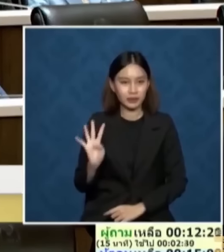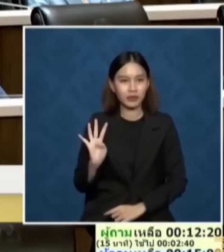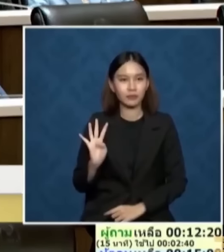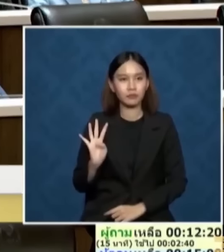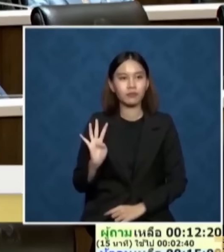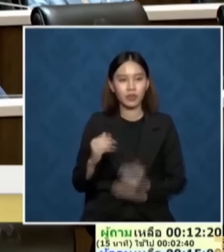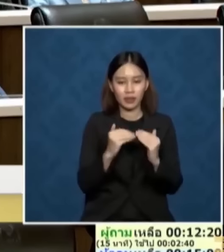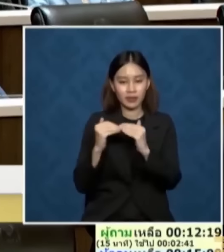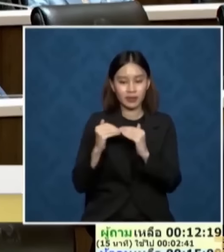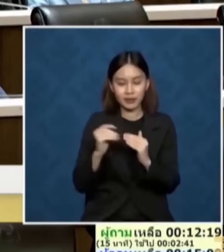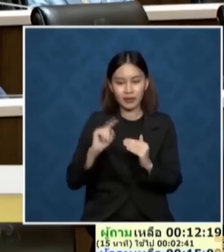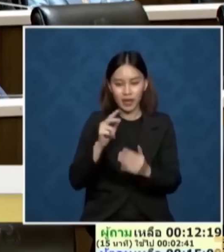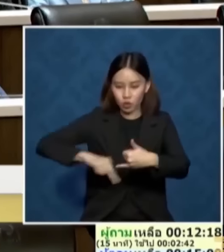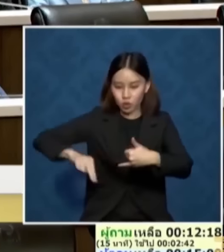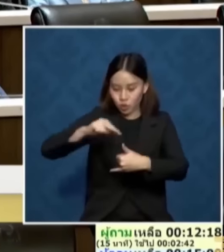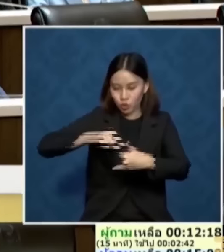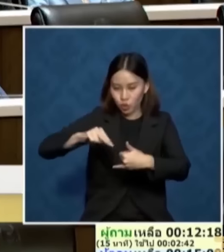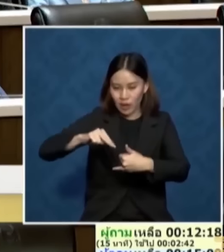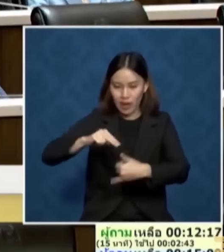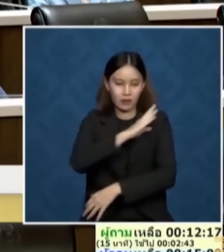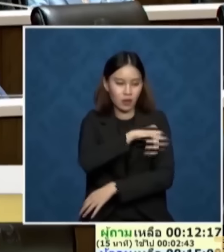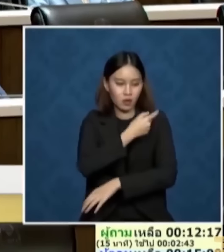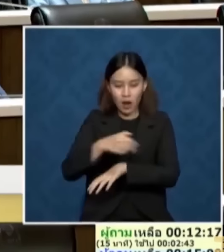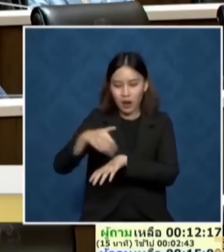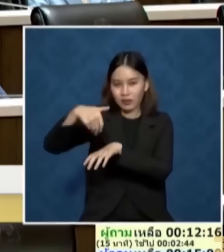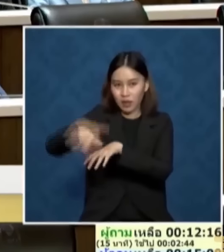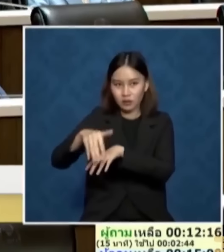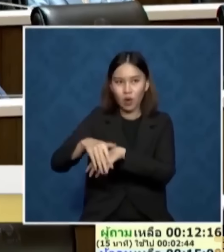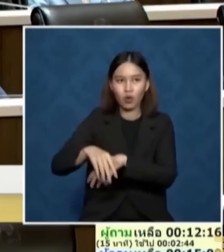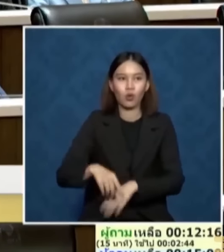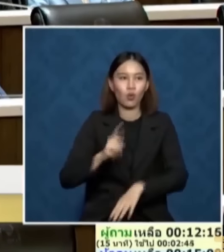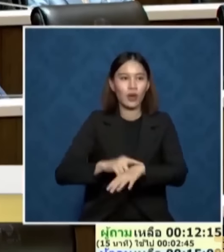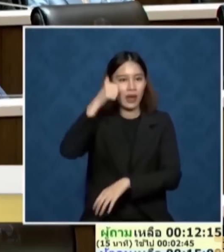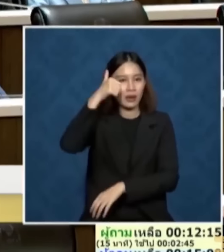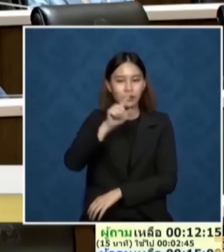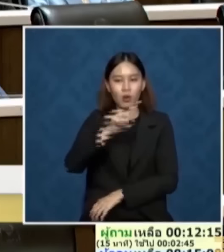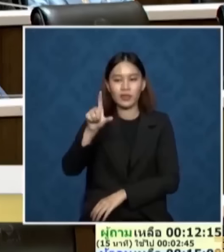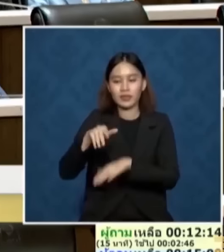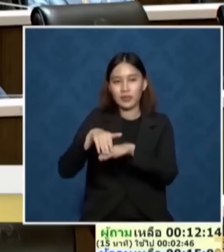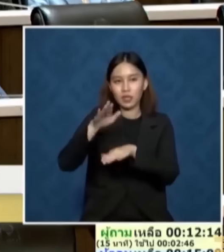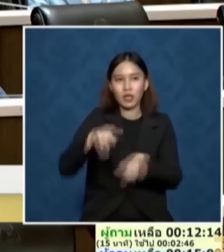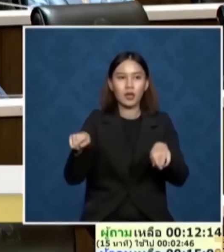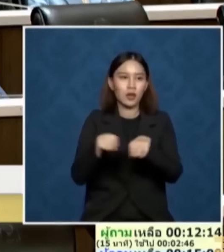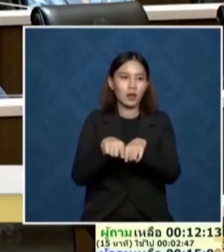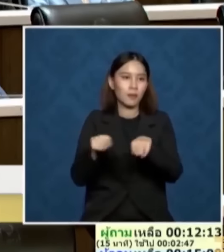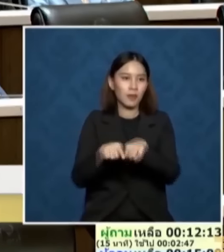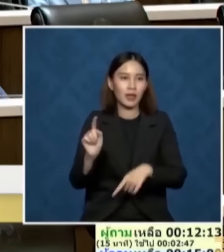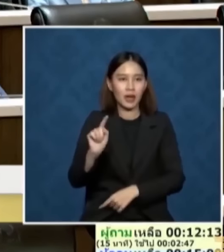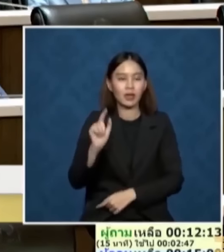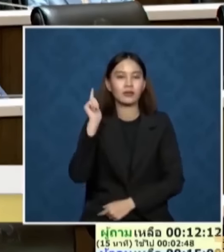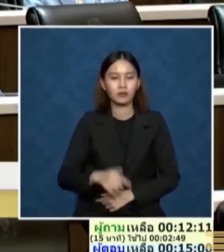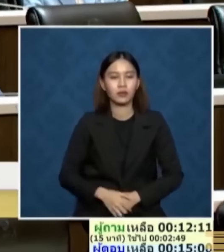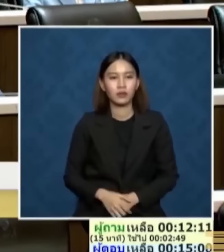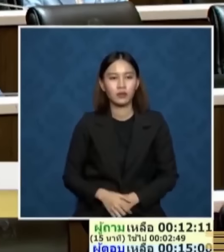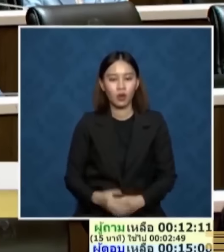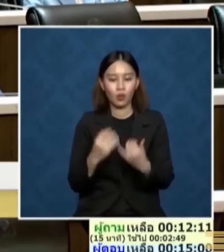ที่ได้รับสิทธิ์ในการรักษาพยาบาลด้านนอกเรือนจำเป็นระยะเวลาเกินกว่า120วันเช่นเดียวกับกรณีของคุณทักษิ